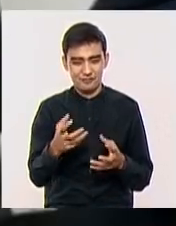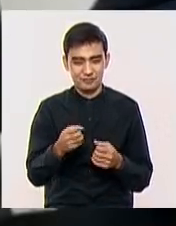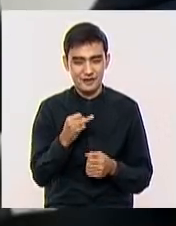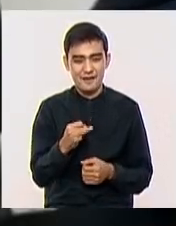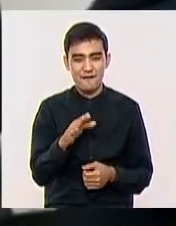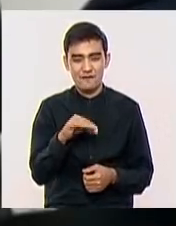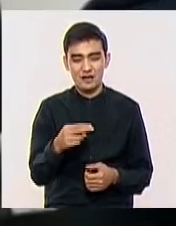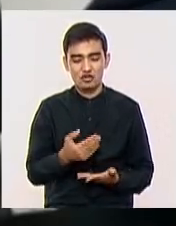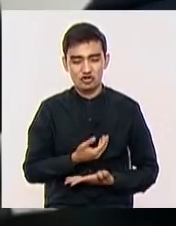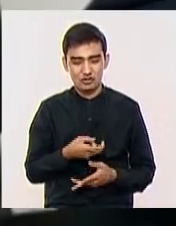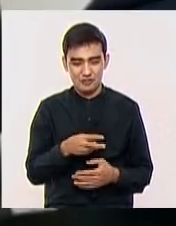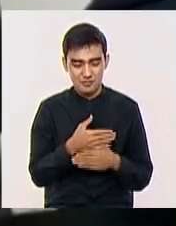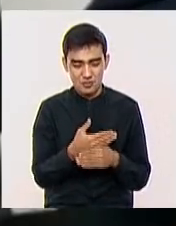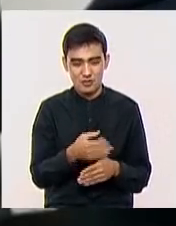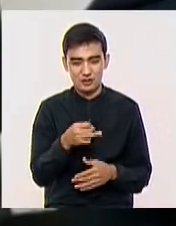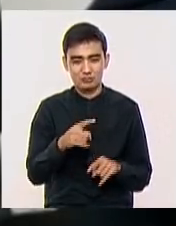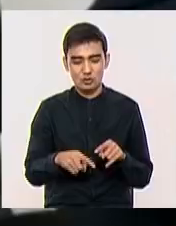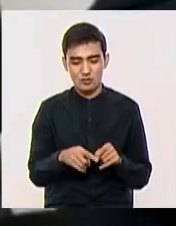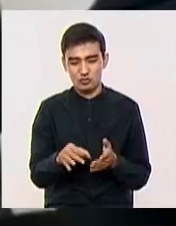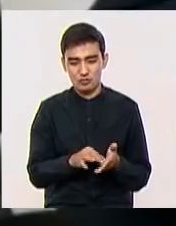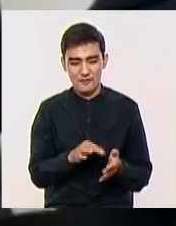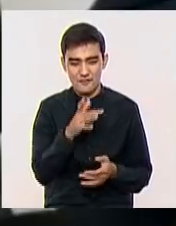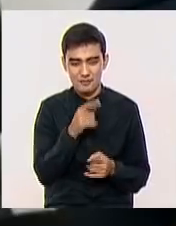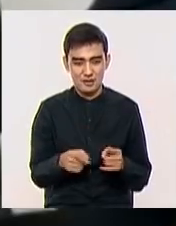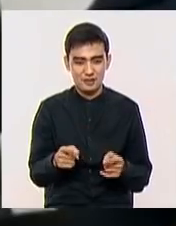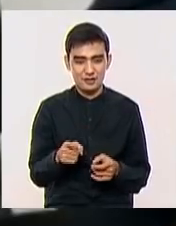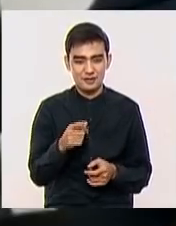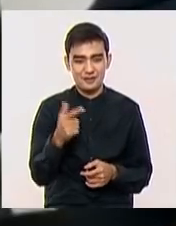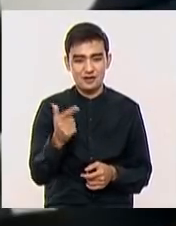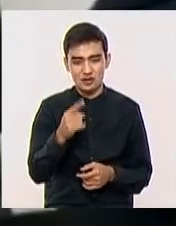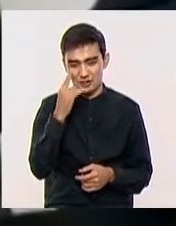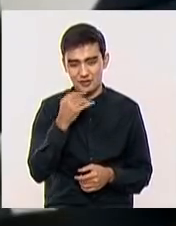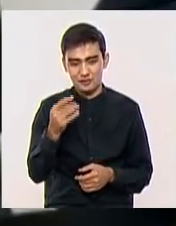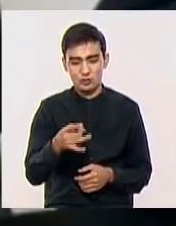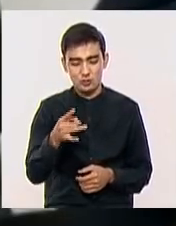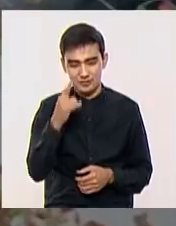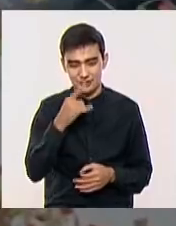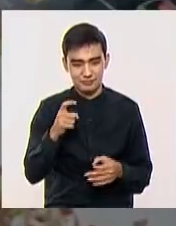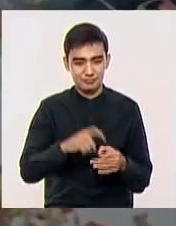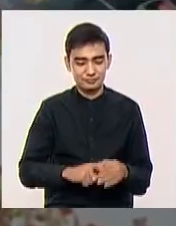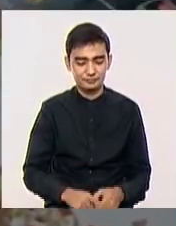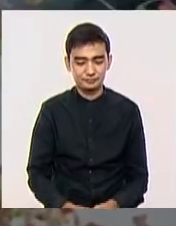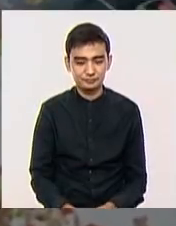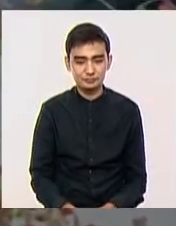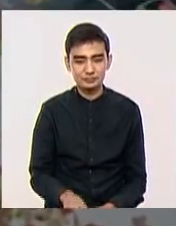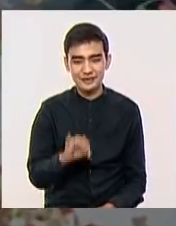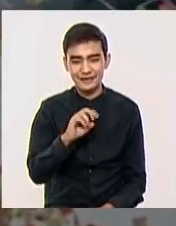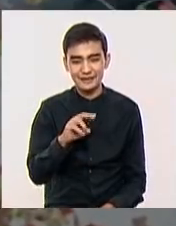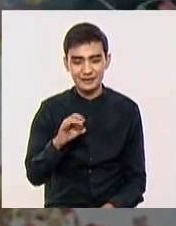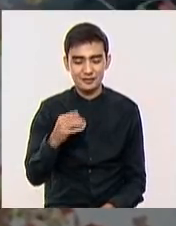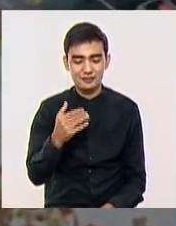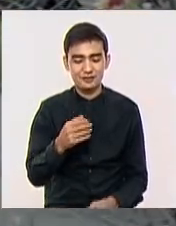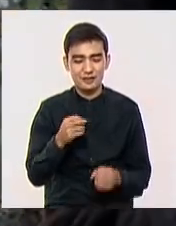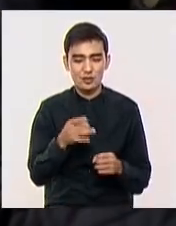на жительство и в ускоренном порядке оформить гражданство Республики Казахстан. Индира, а как в